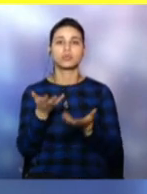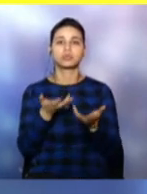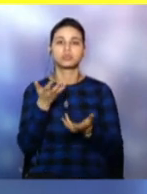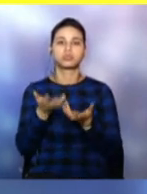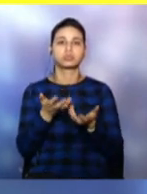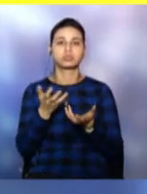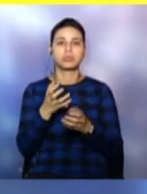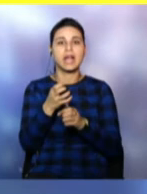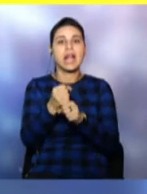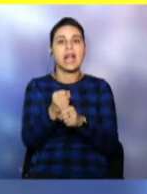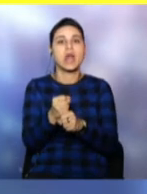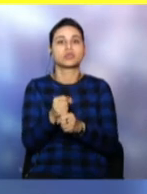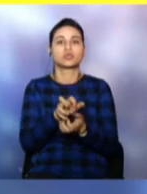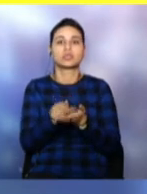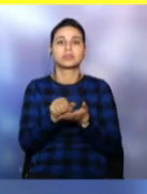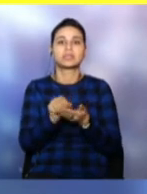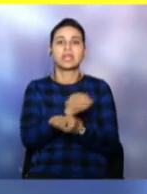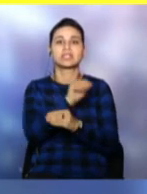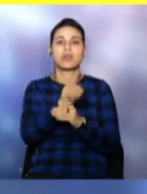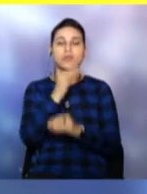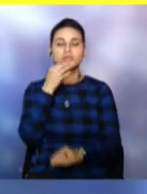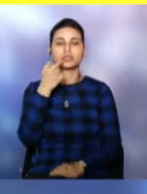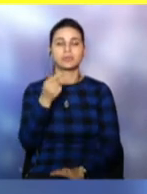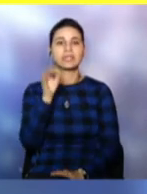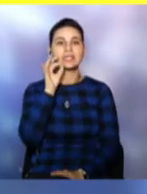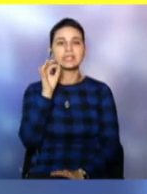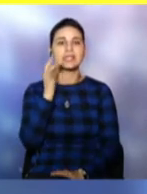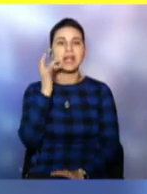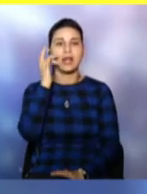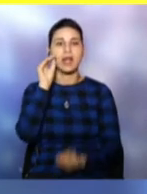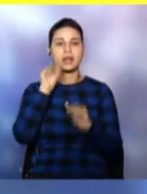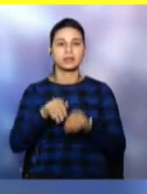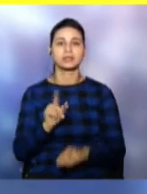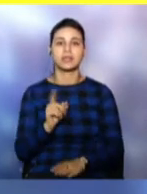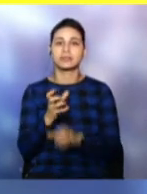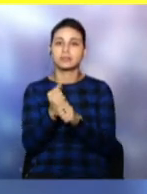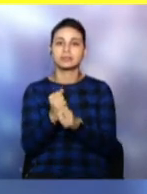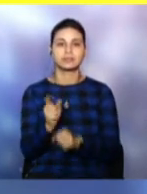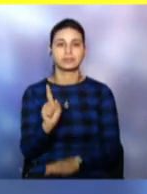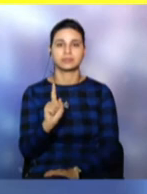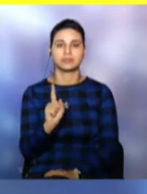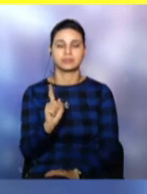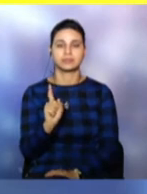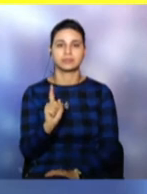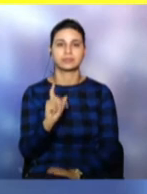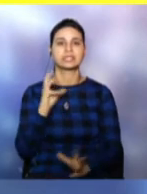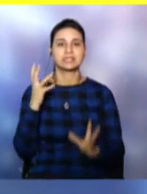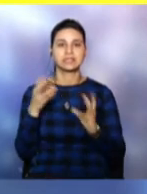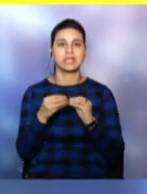და გაწურულ ისპანახს დავამატეთო, შემდეგ ნიგოზიო. არ გაწუროთ ისპანახი და